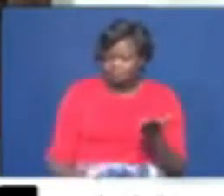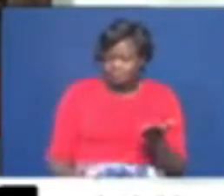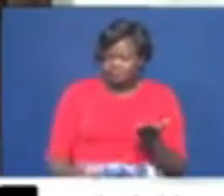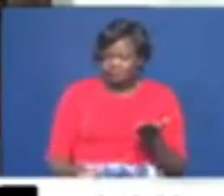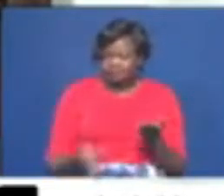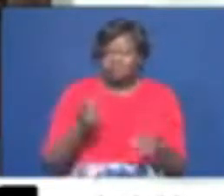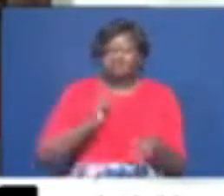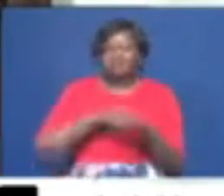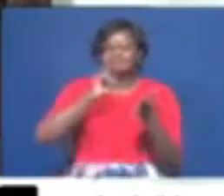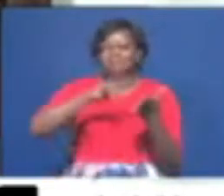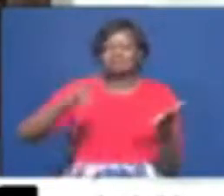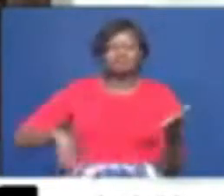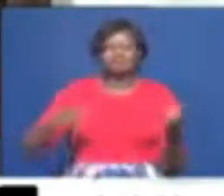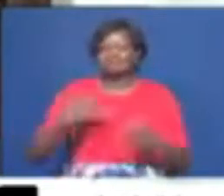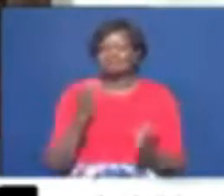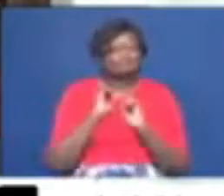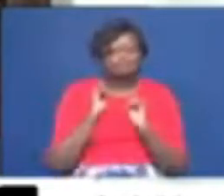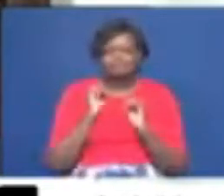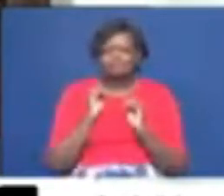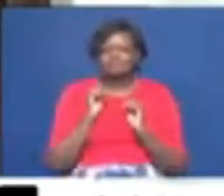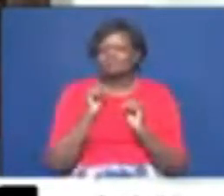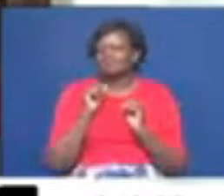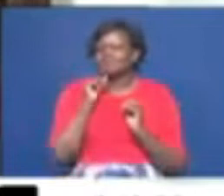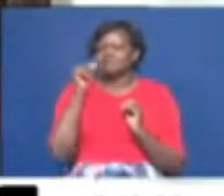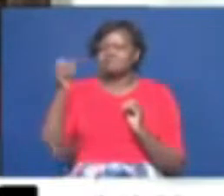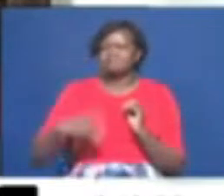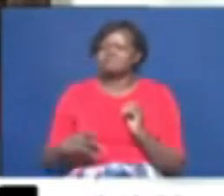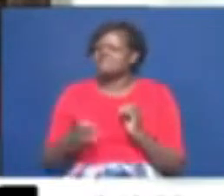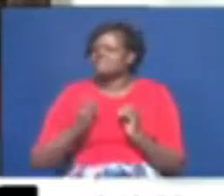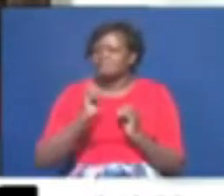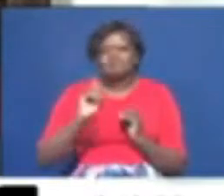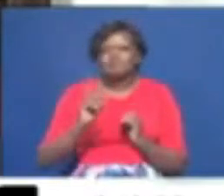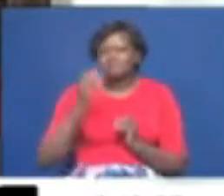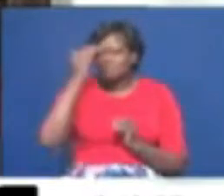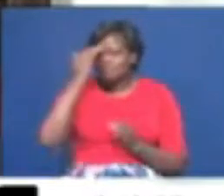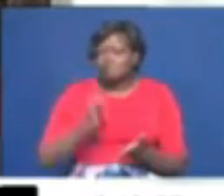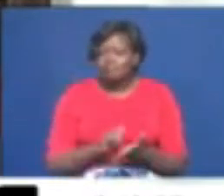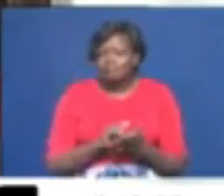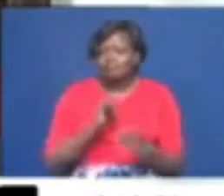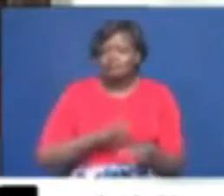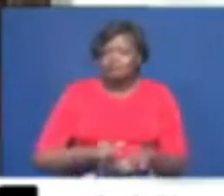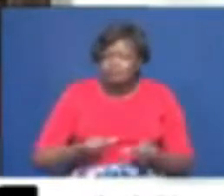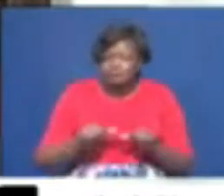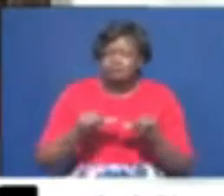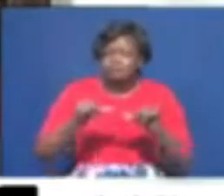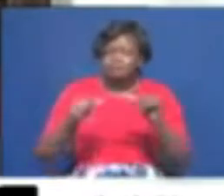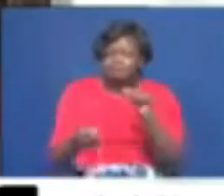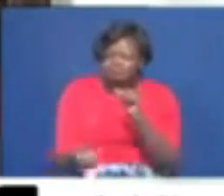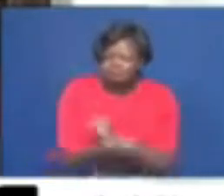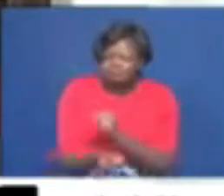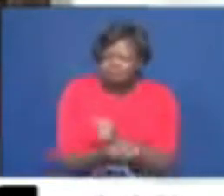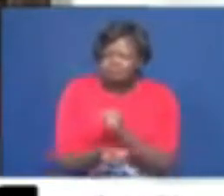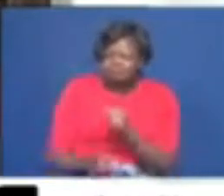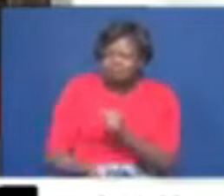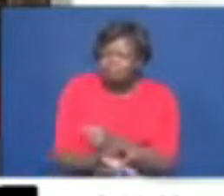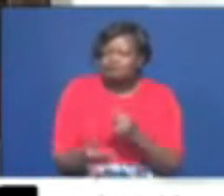kung'atuka si woga. Kumbuka jinsi unavyokazia kuhonga watu labda